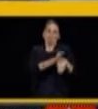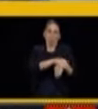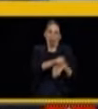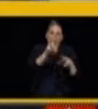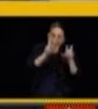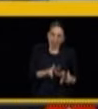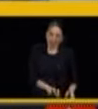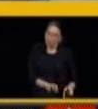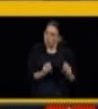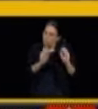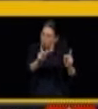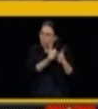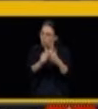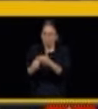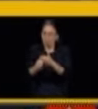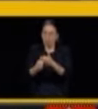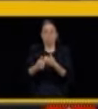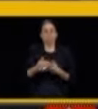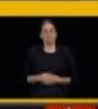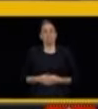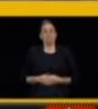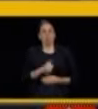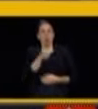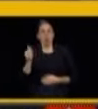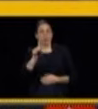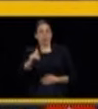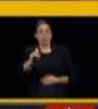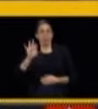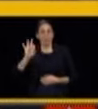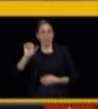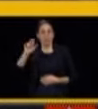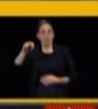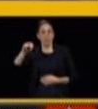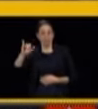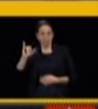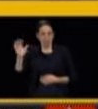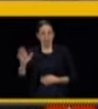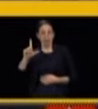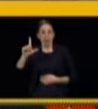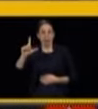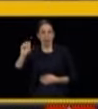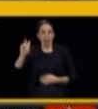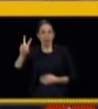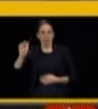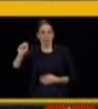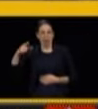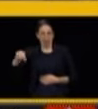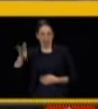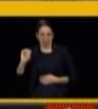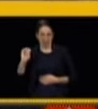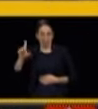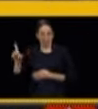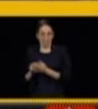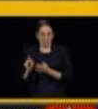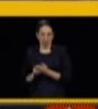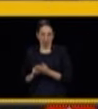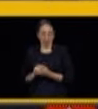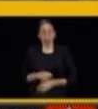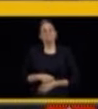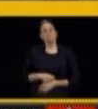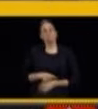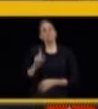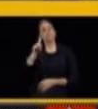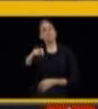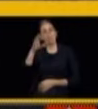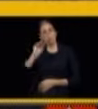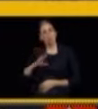entendu. Merci. Prochaine question, Fanny Lévesque, La Presse. Et bonjour à vous. Monsieur Legault, ça fait... on